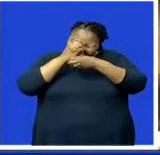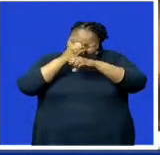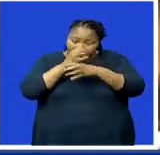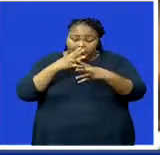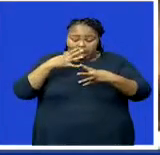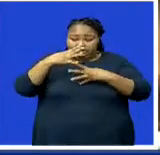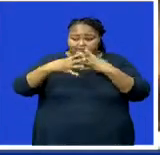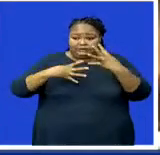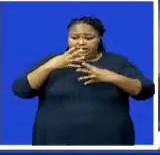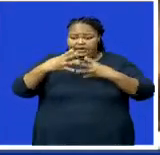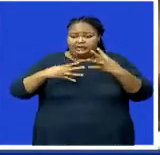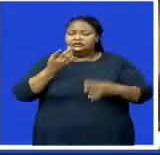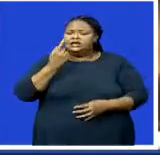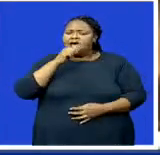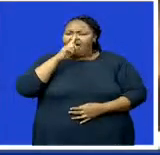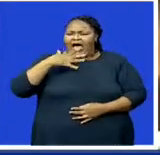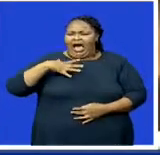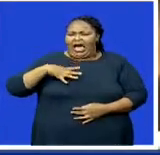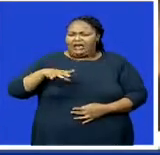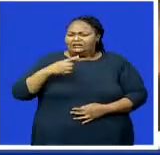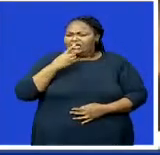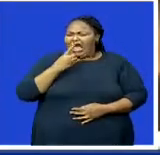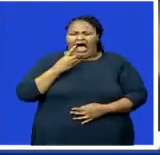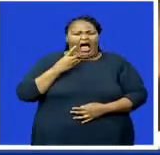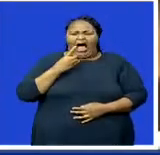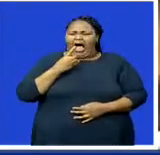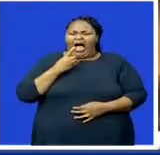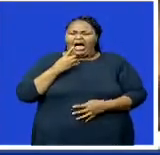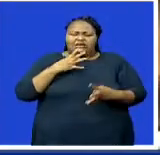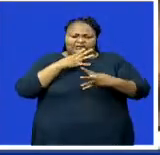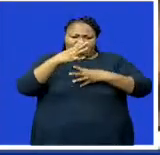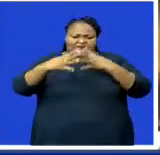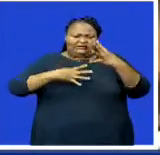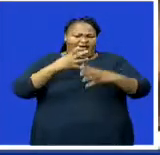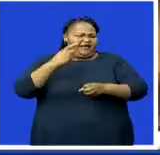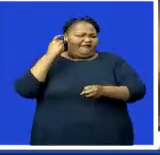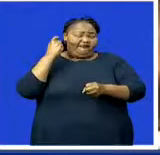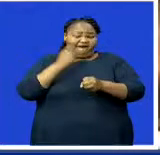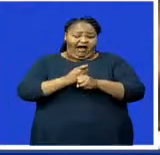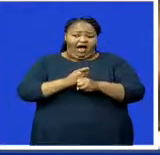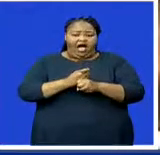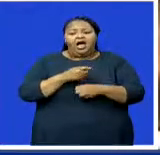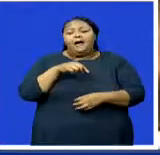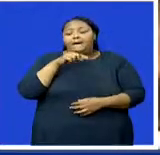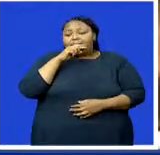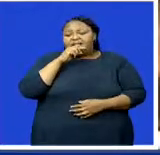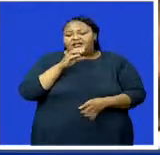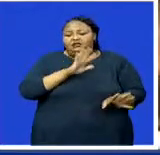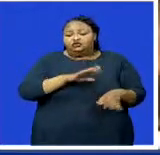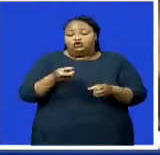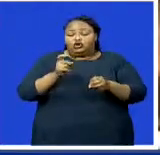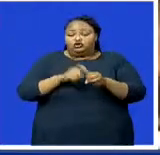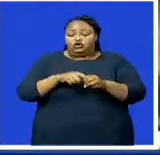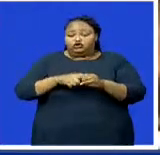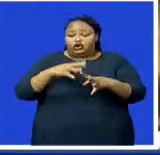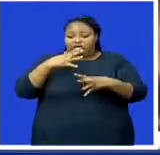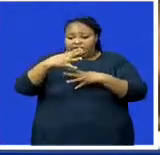kuyobe silukhuni. Kanze sethi tincane le tinombolo kanti sine siyakhuthaza lokuthi itenyuke le tinombolo baye banenge sikhuthaze